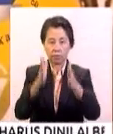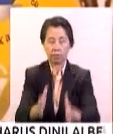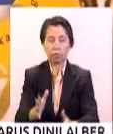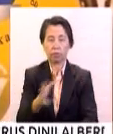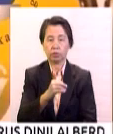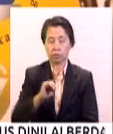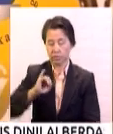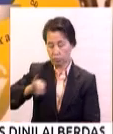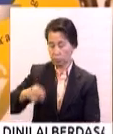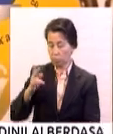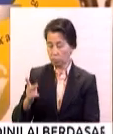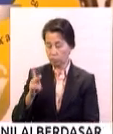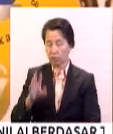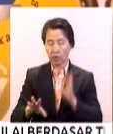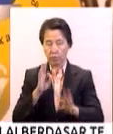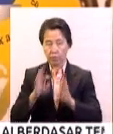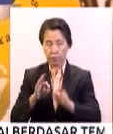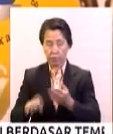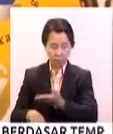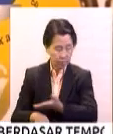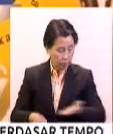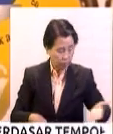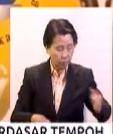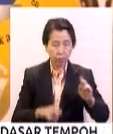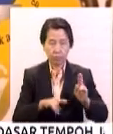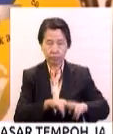jawatankuasa pemilihan telah pun